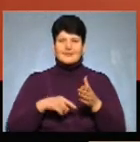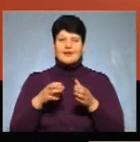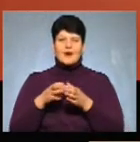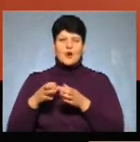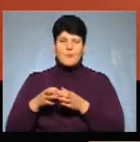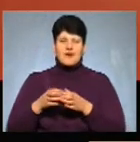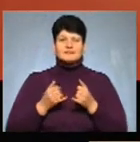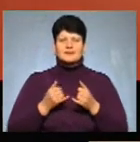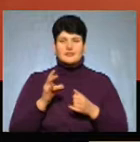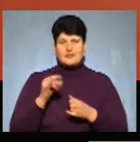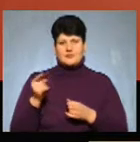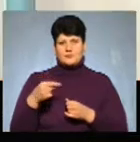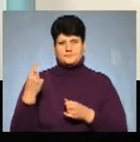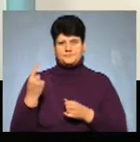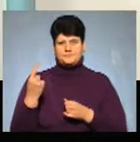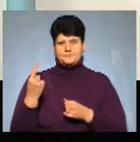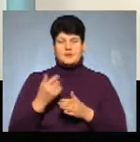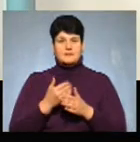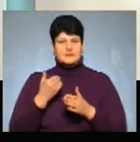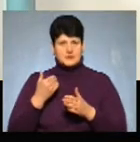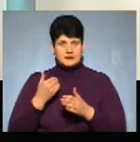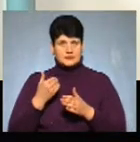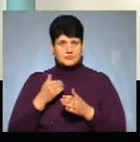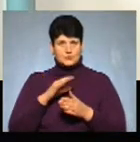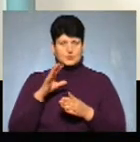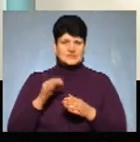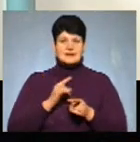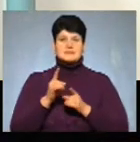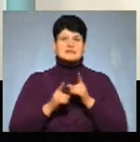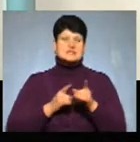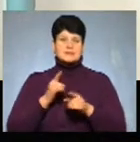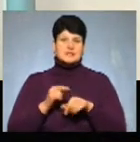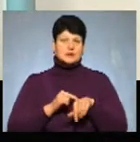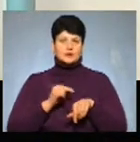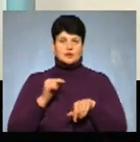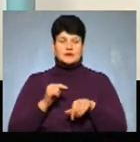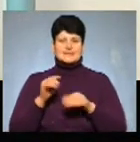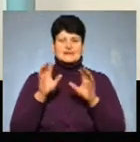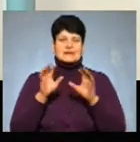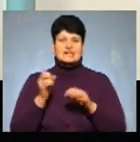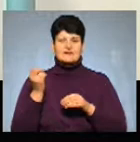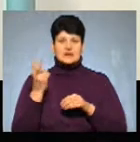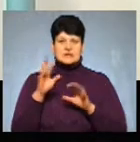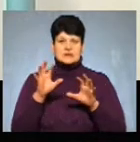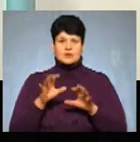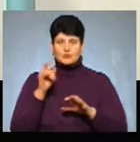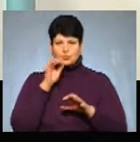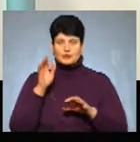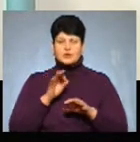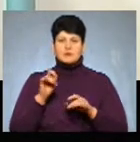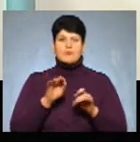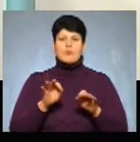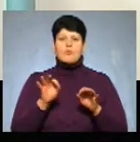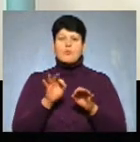громад от на Тернопільщині? Передусім, зміни торкнулися статті 12 закону України про